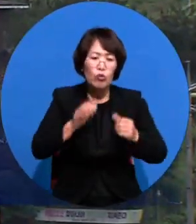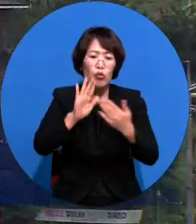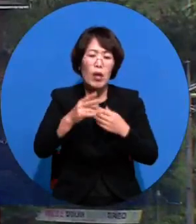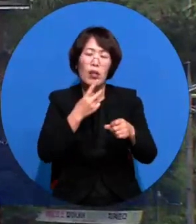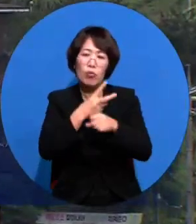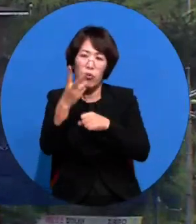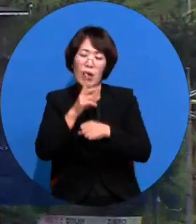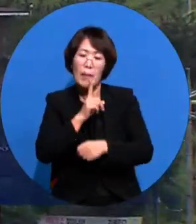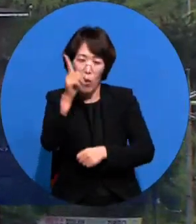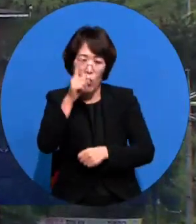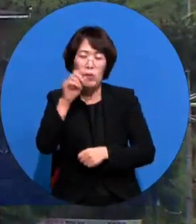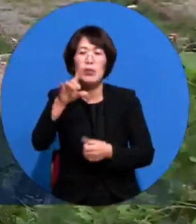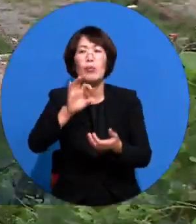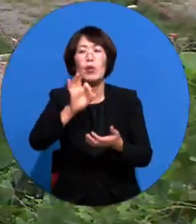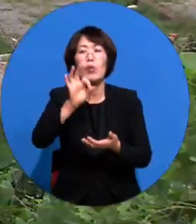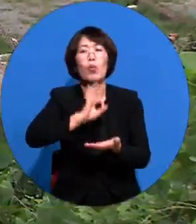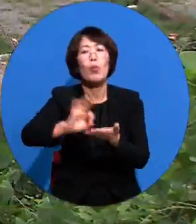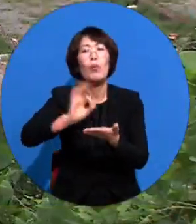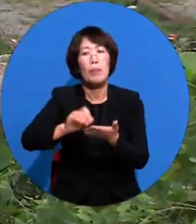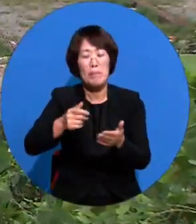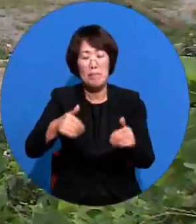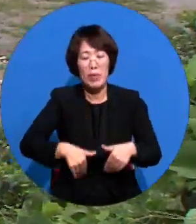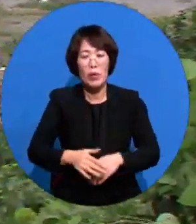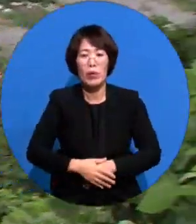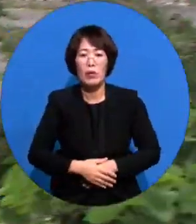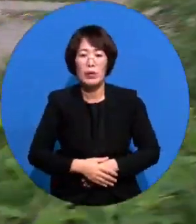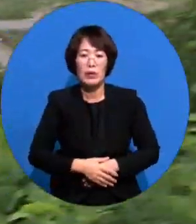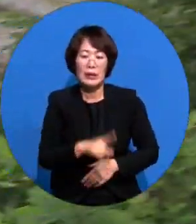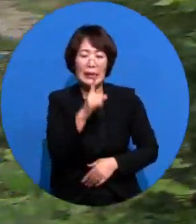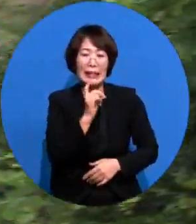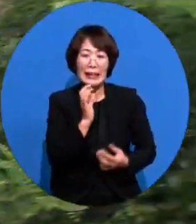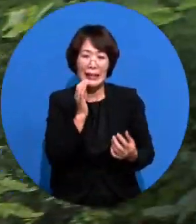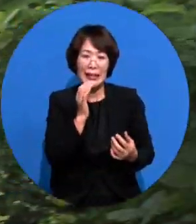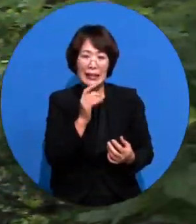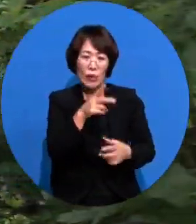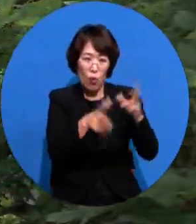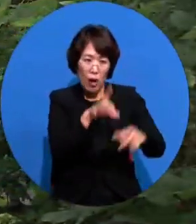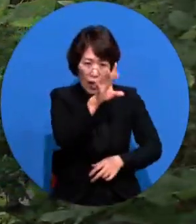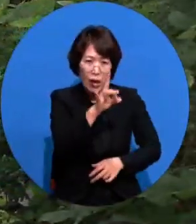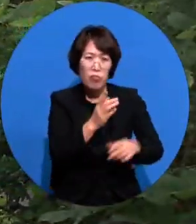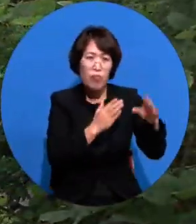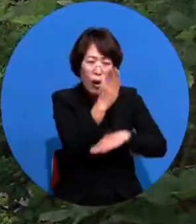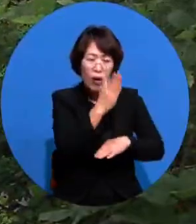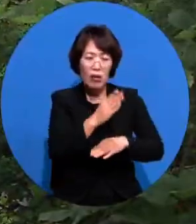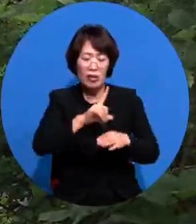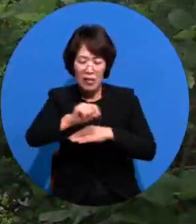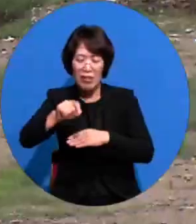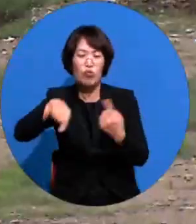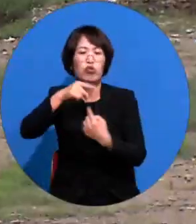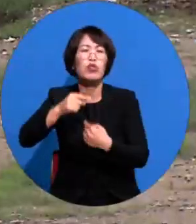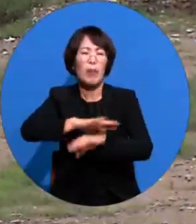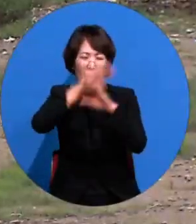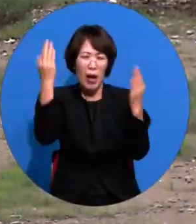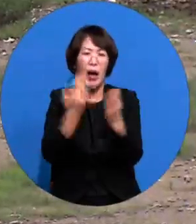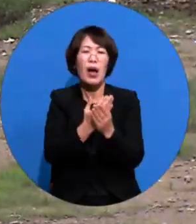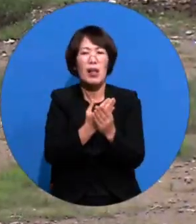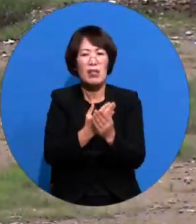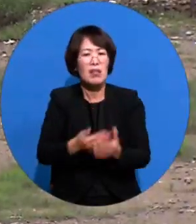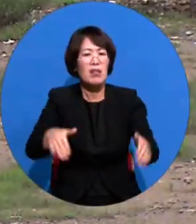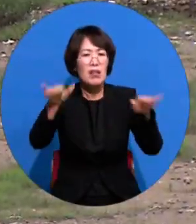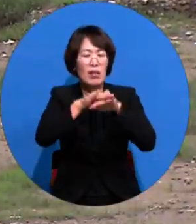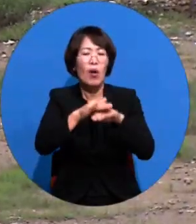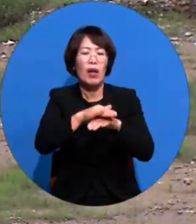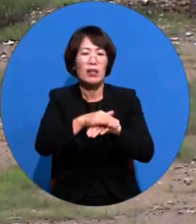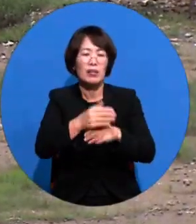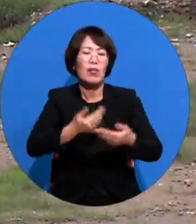보고하고 배출권 정산도 하는 겁니다. 매립장 한 곳만 기준치를 초과해도 지자체가 운영하는 모든 환경기초시설이